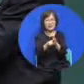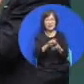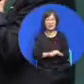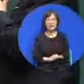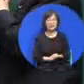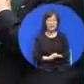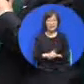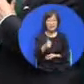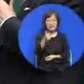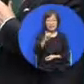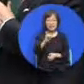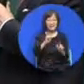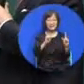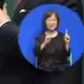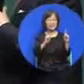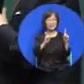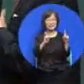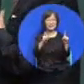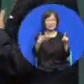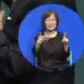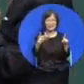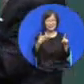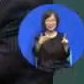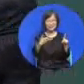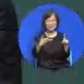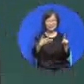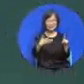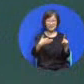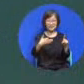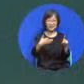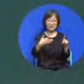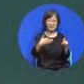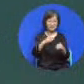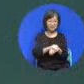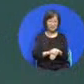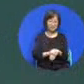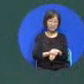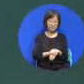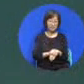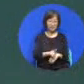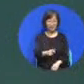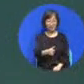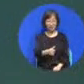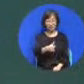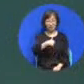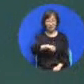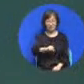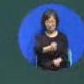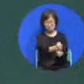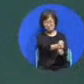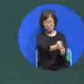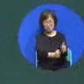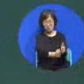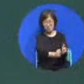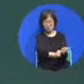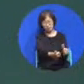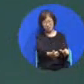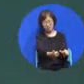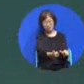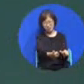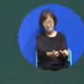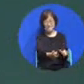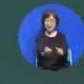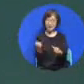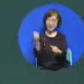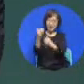she considered him faithful who made the promise. 만약에 죽으면 하나님께서 살려주실 것을 믿었다. And